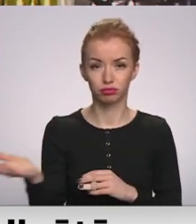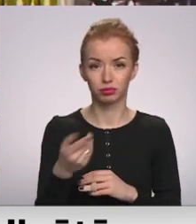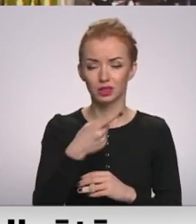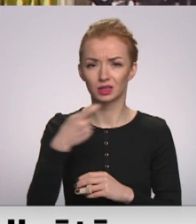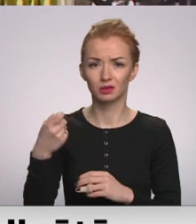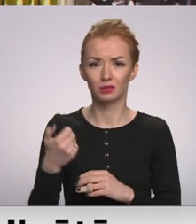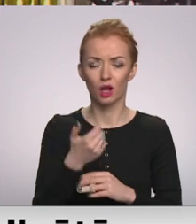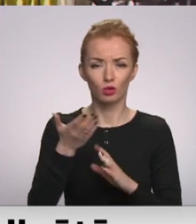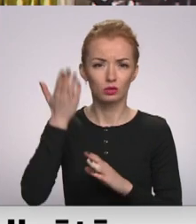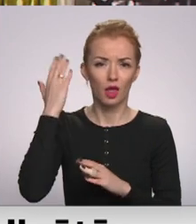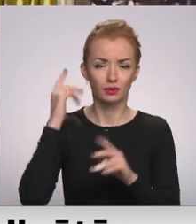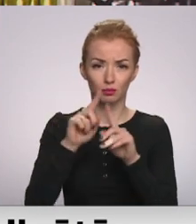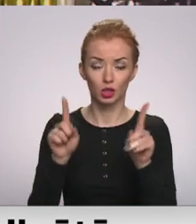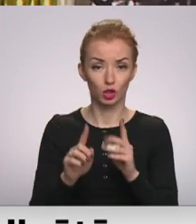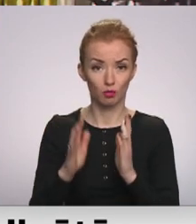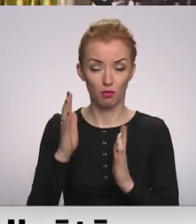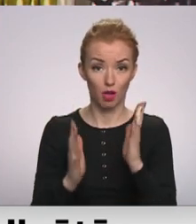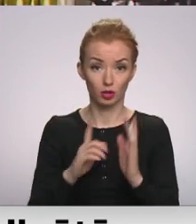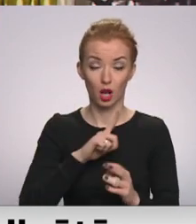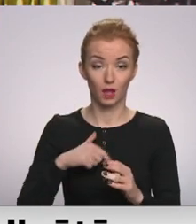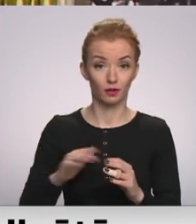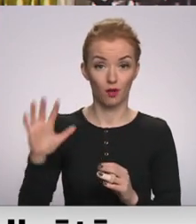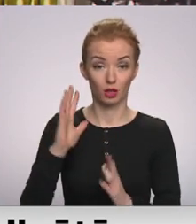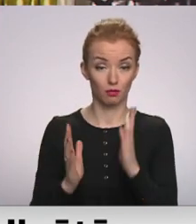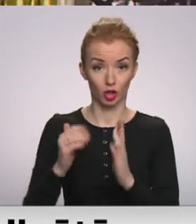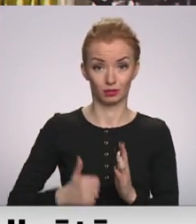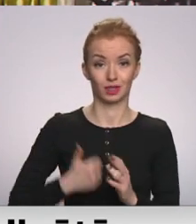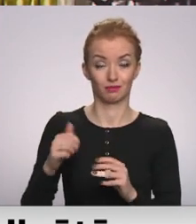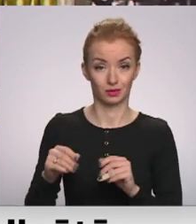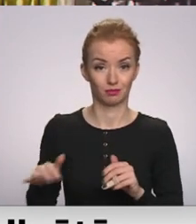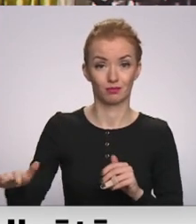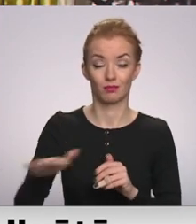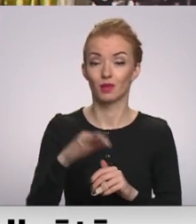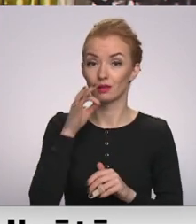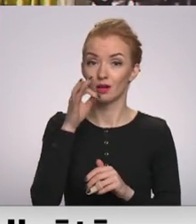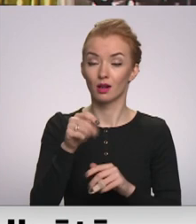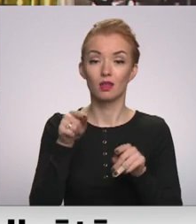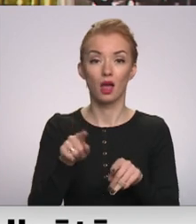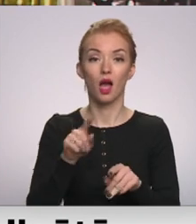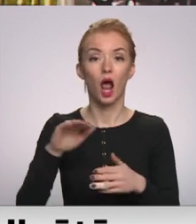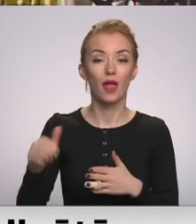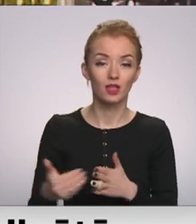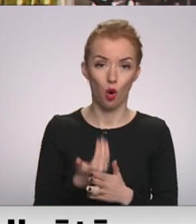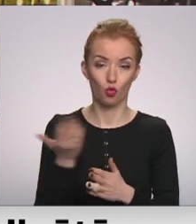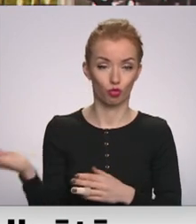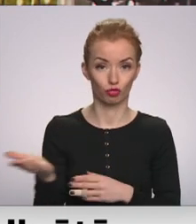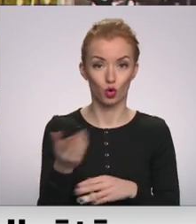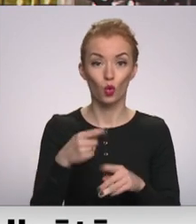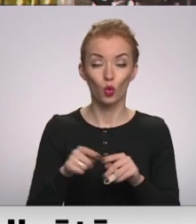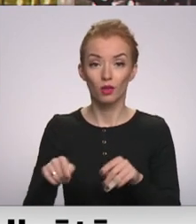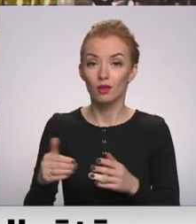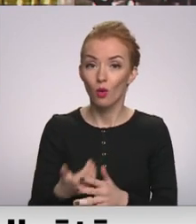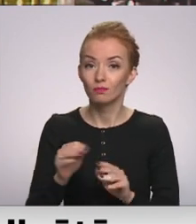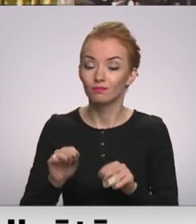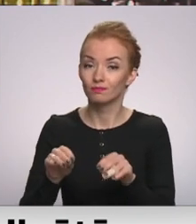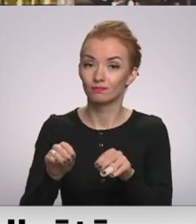gadu sens priežu mežs. Uzņēmums Latvijas valsts meži, kam pieder šis nogabals, skaidro, ka tā esot atjaunošanas cirte un vietā tikšot